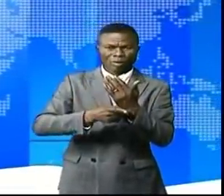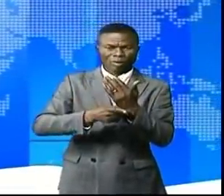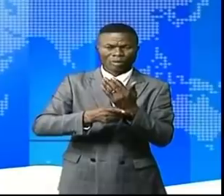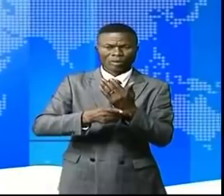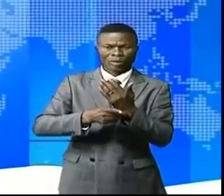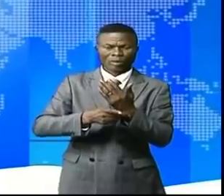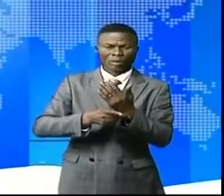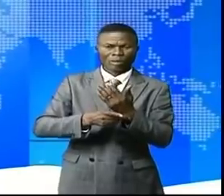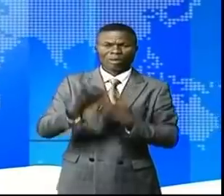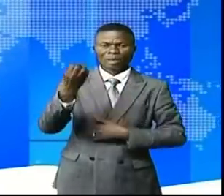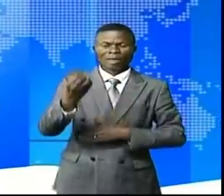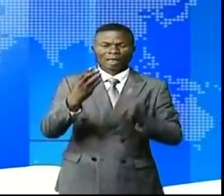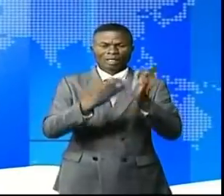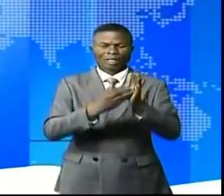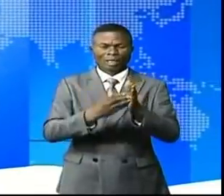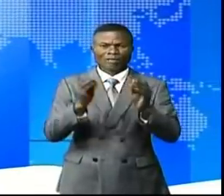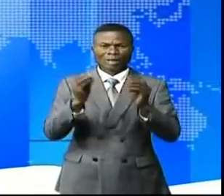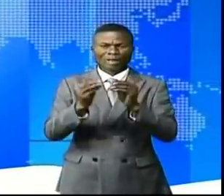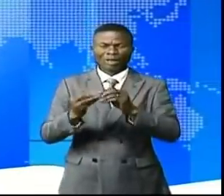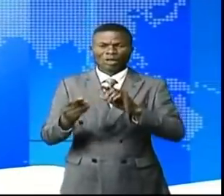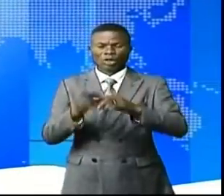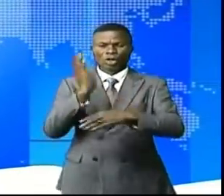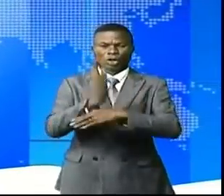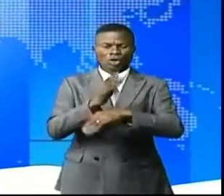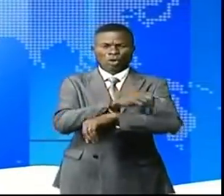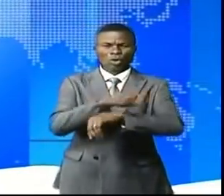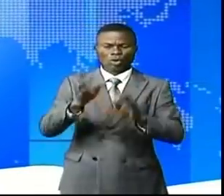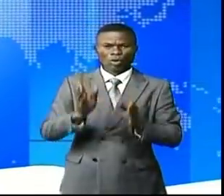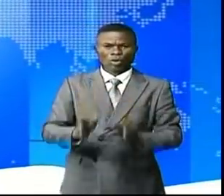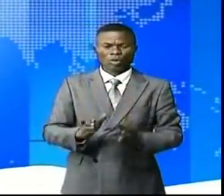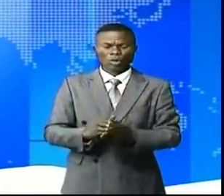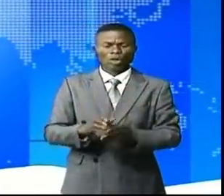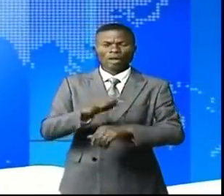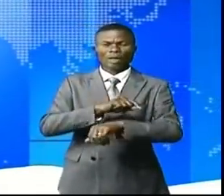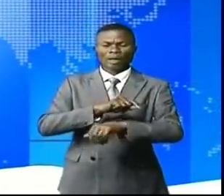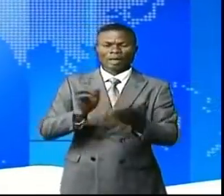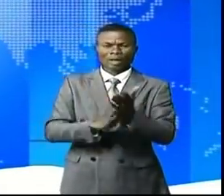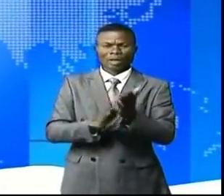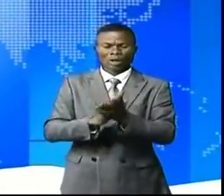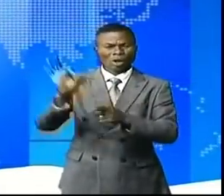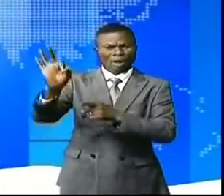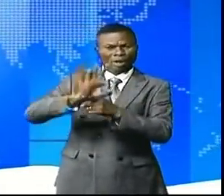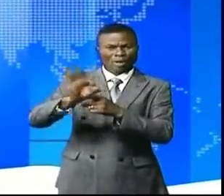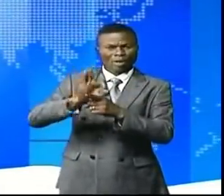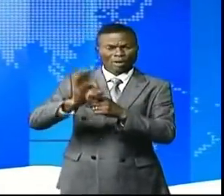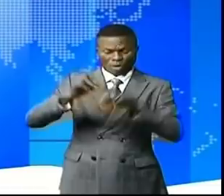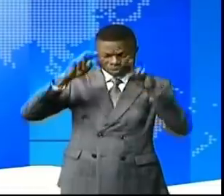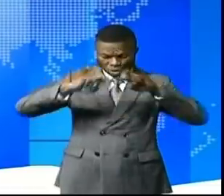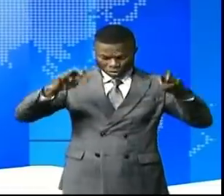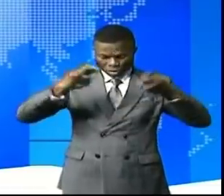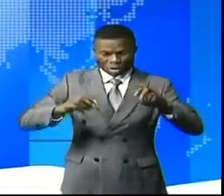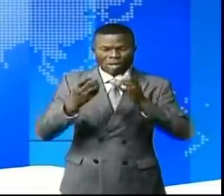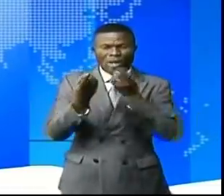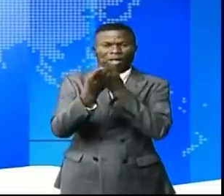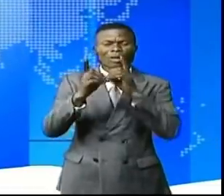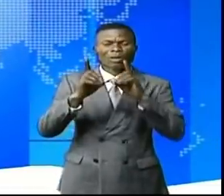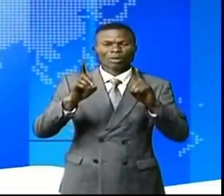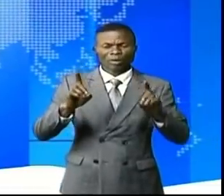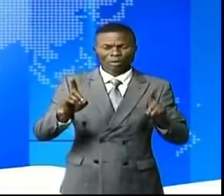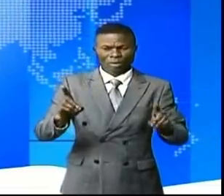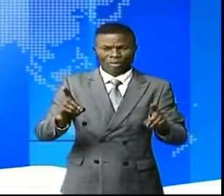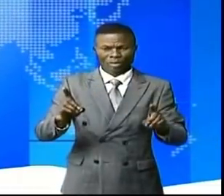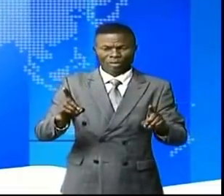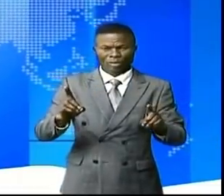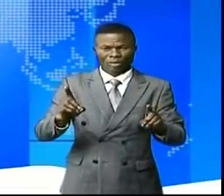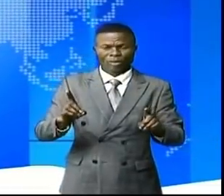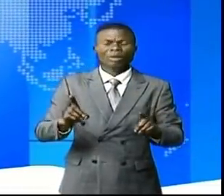la 49e session ordinaire du conseil d'administration de l'Institut de formation et de recherche démographique